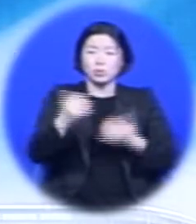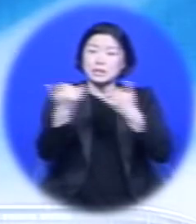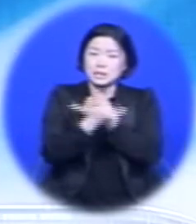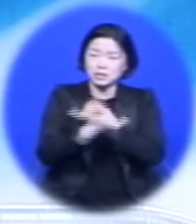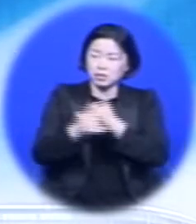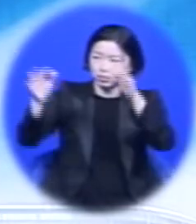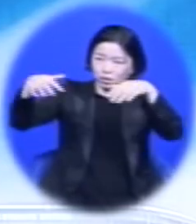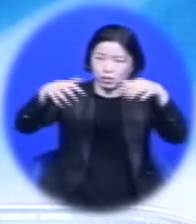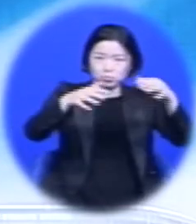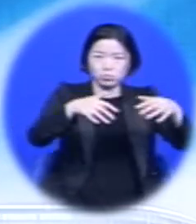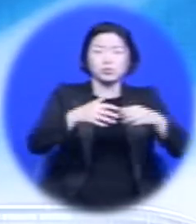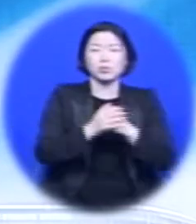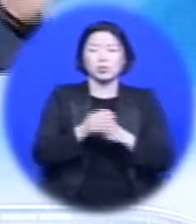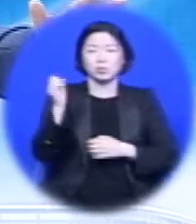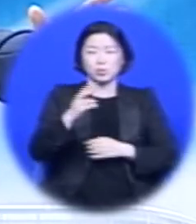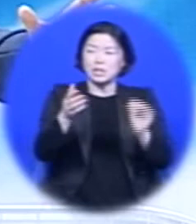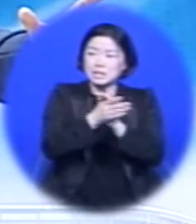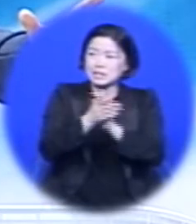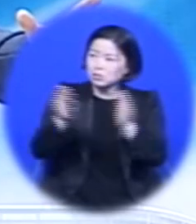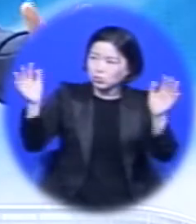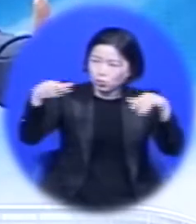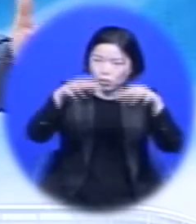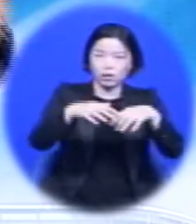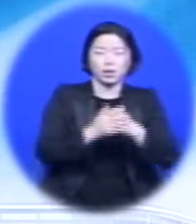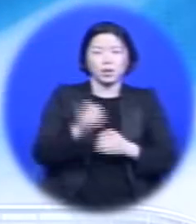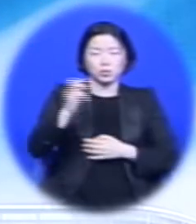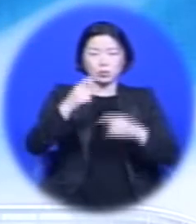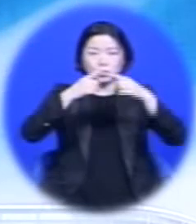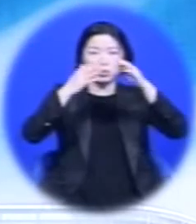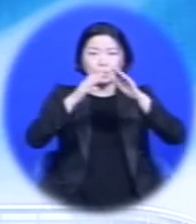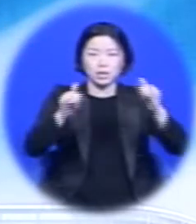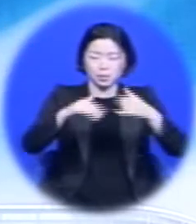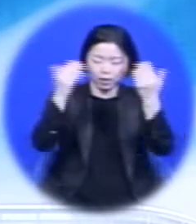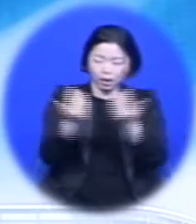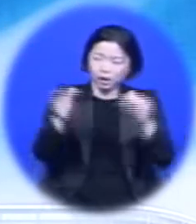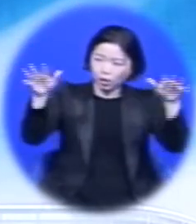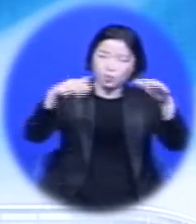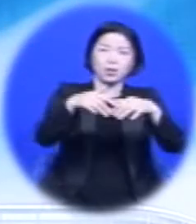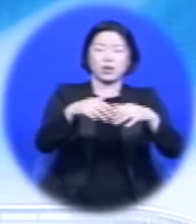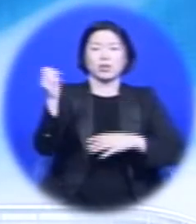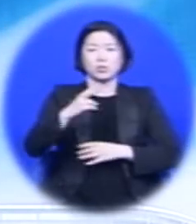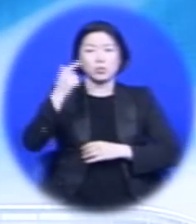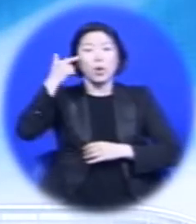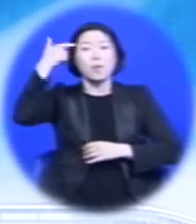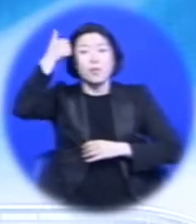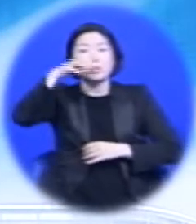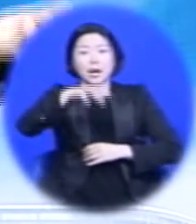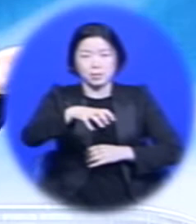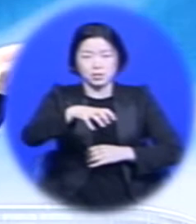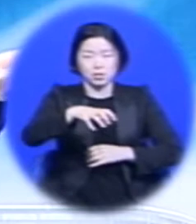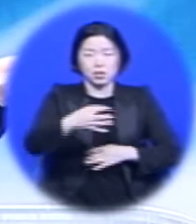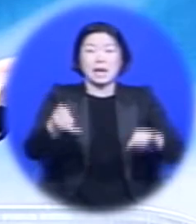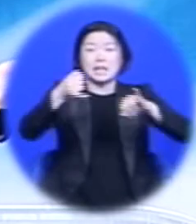다 불러놓고 친구들 오라고 해놓고 교인들 다 오라고 해놓고 그리고 목사 앞에서